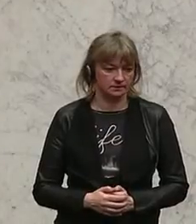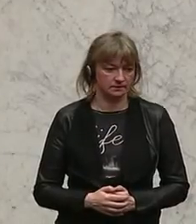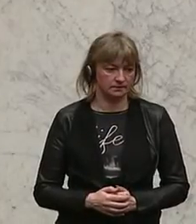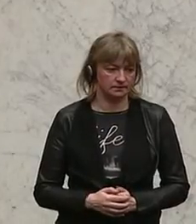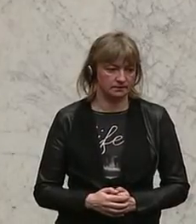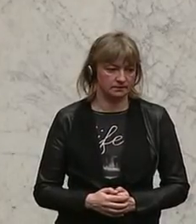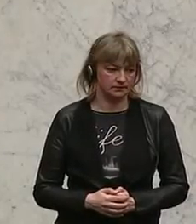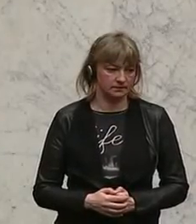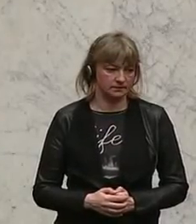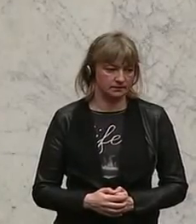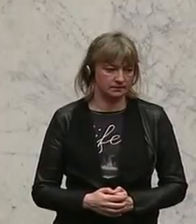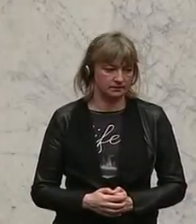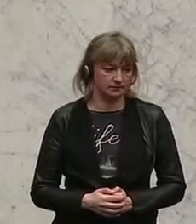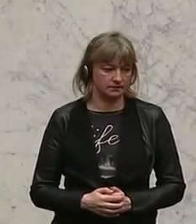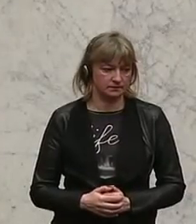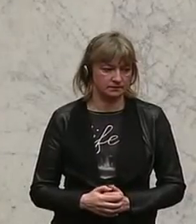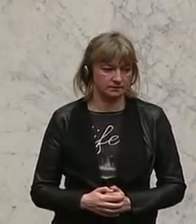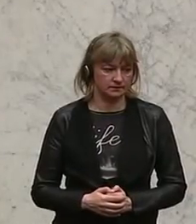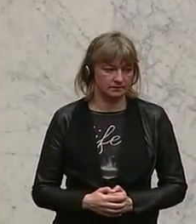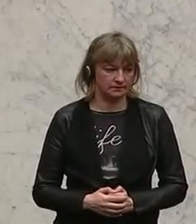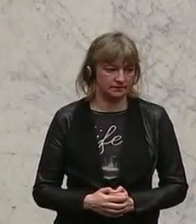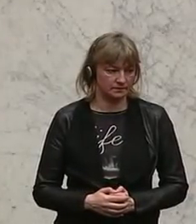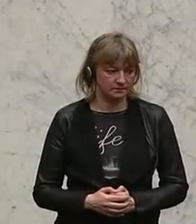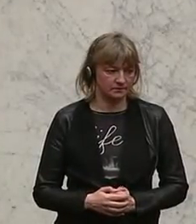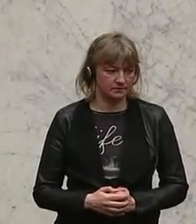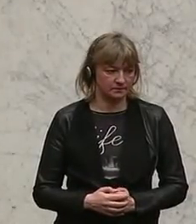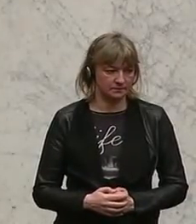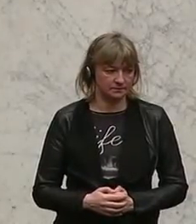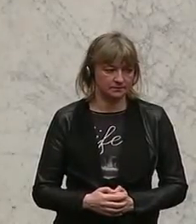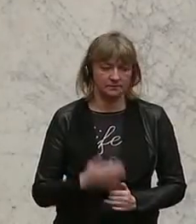Muchitsch. Die Beschäftigungsaktion im Regierungsprogramm sei der richtige Weg.